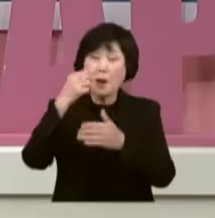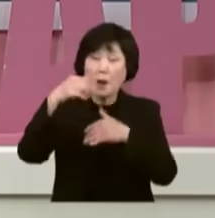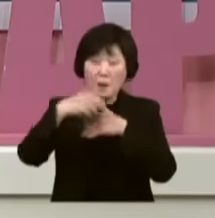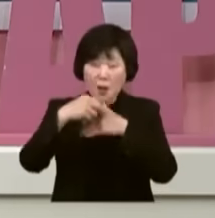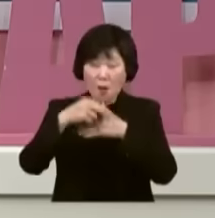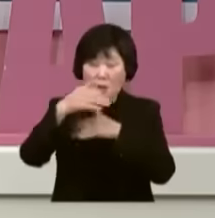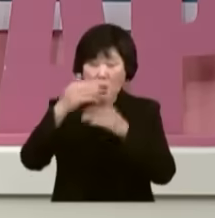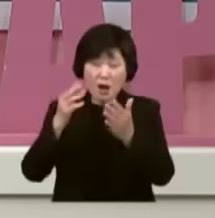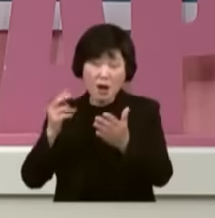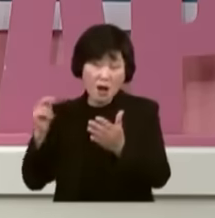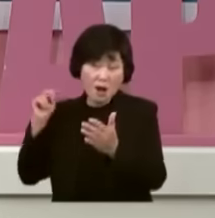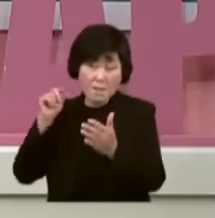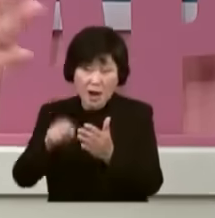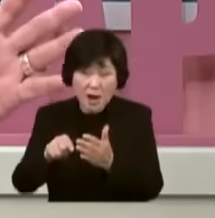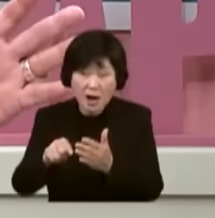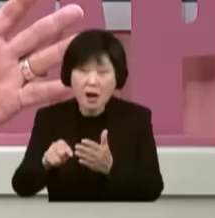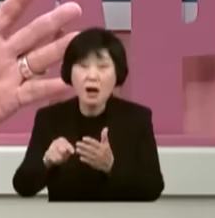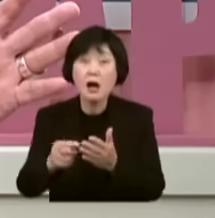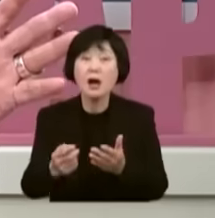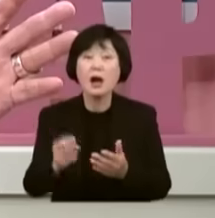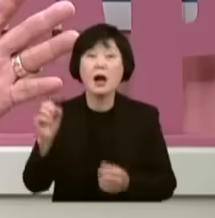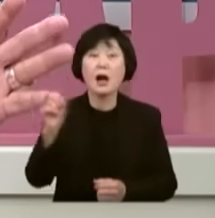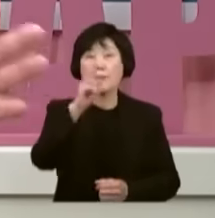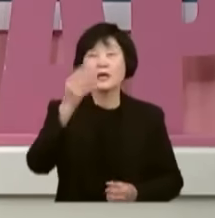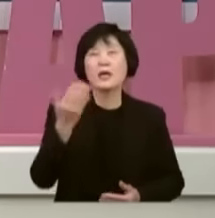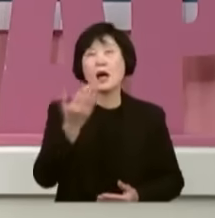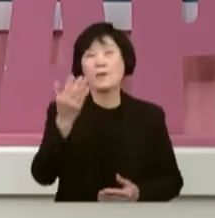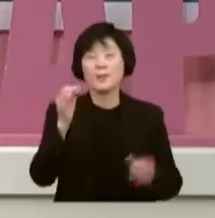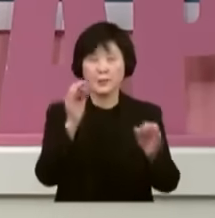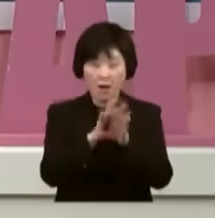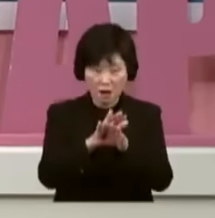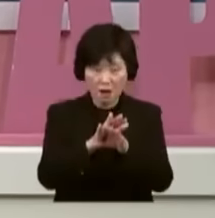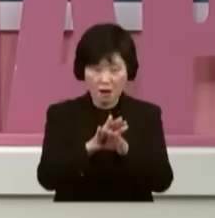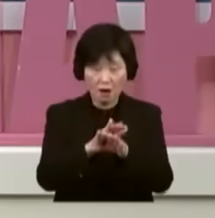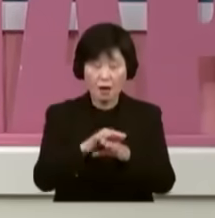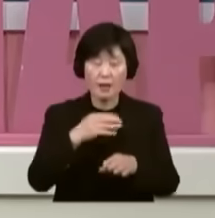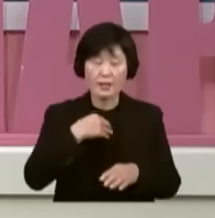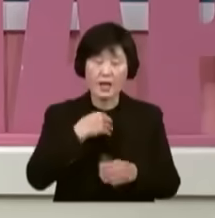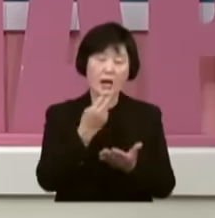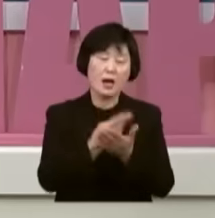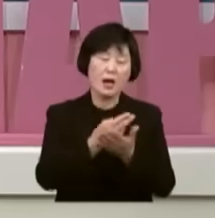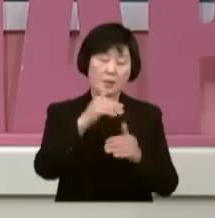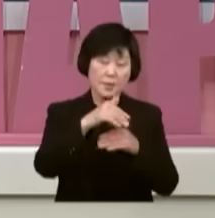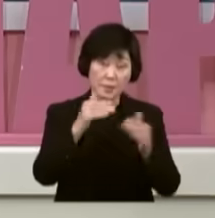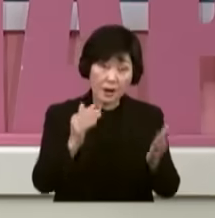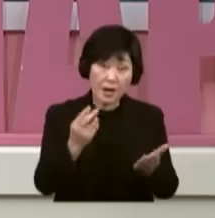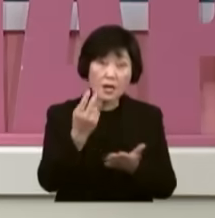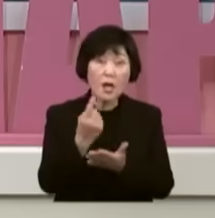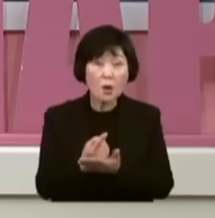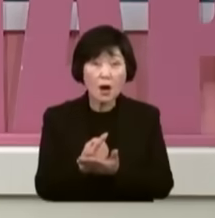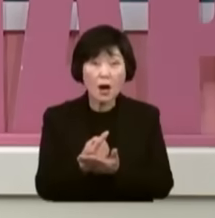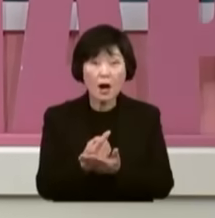딱 회전문으로 딱 들어가자마자 통증이 싹 사라졌어. 그래갖고 내 병실에 와가지고 이 손을 비누로